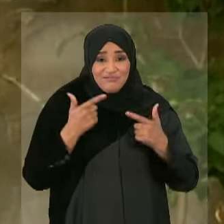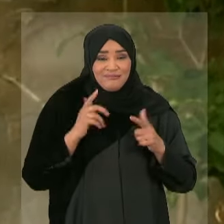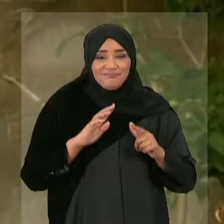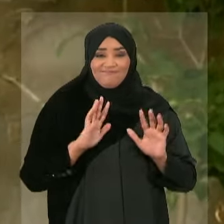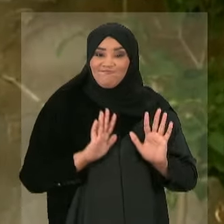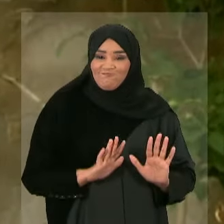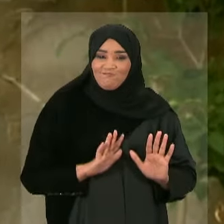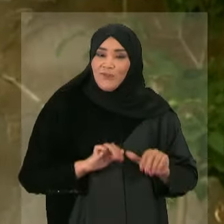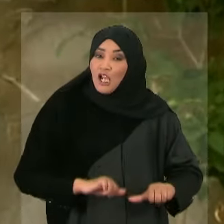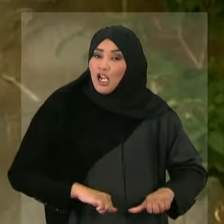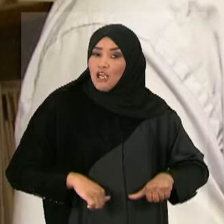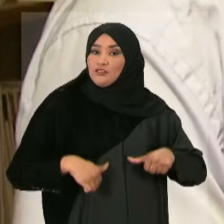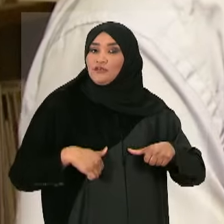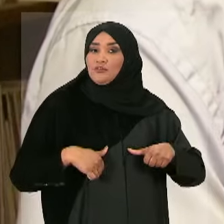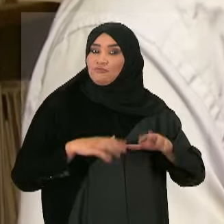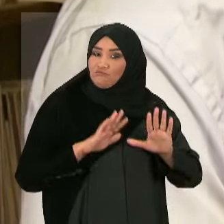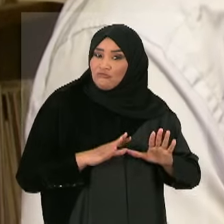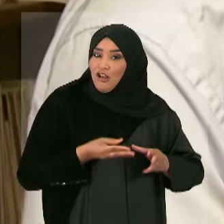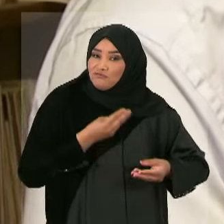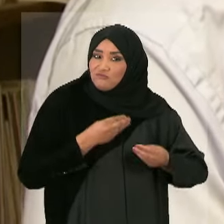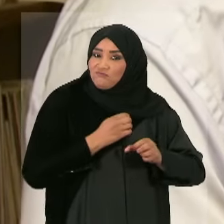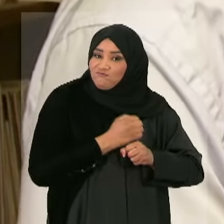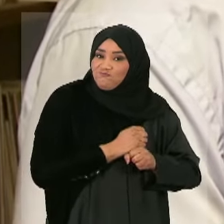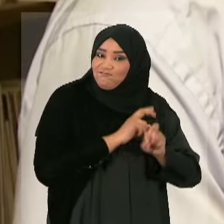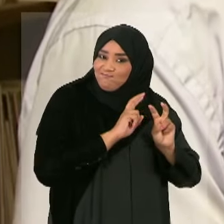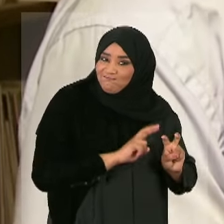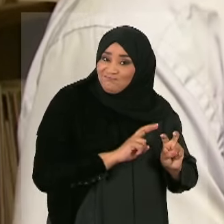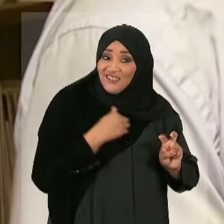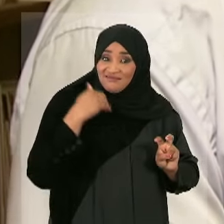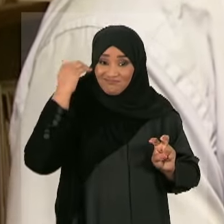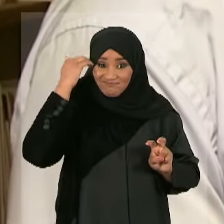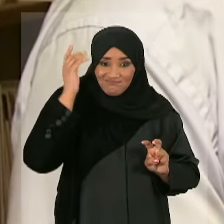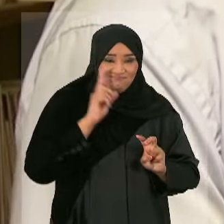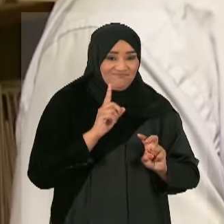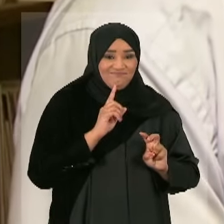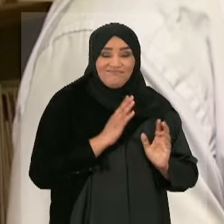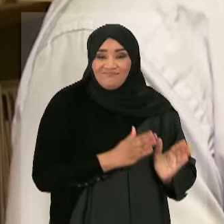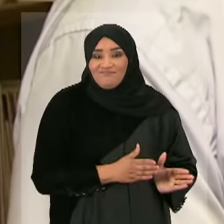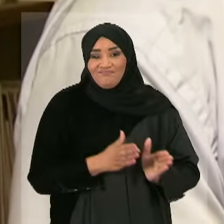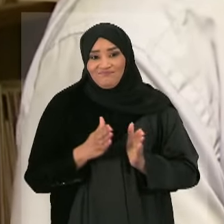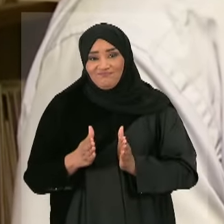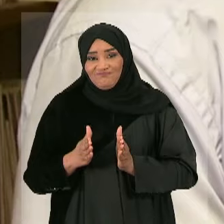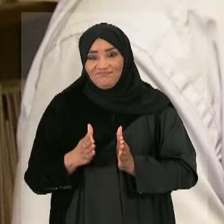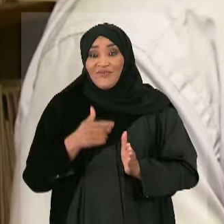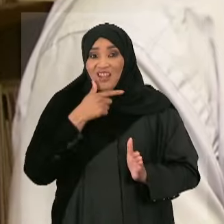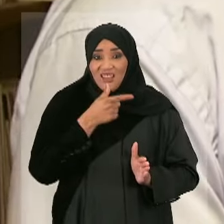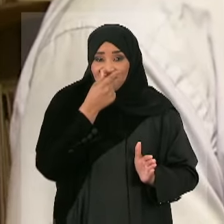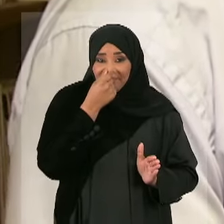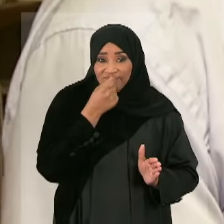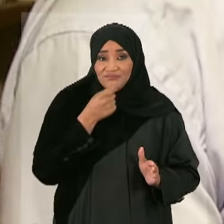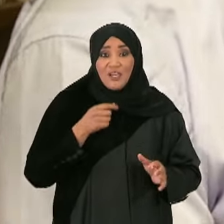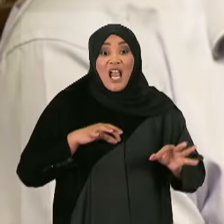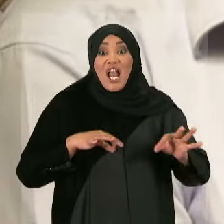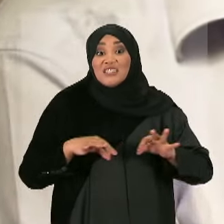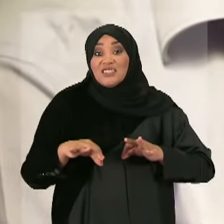حتى لو نسينا نذكر. في سياسة رسمية هي بتخطط ضد الناصري،